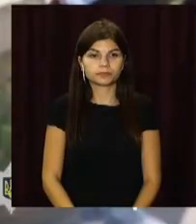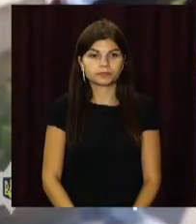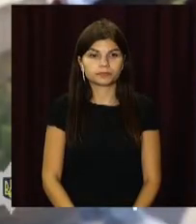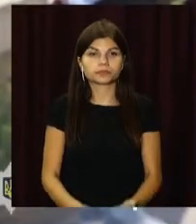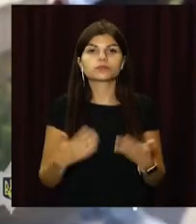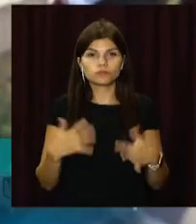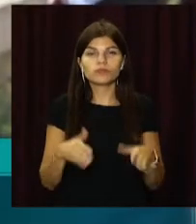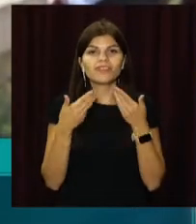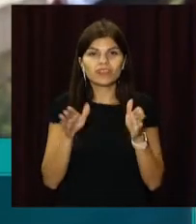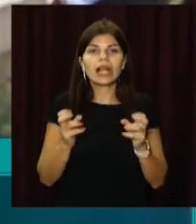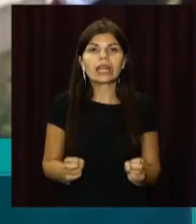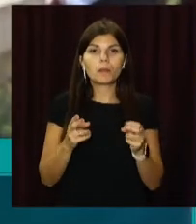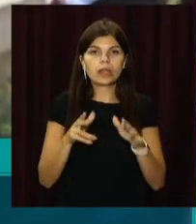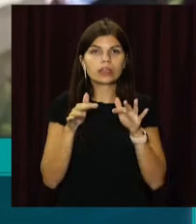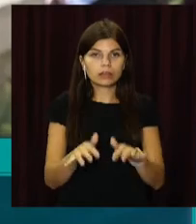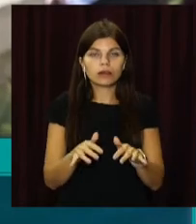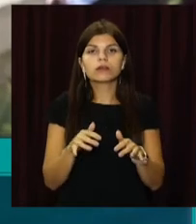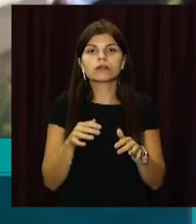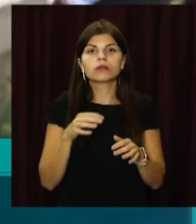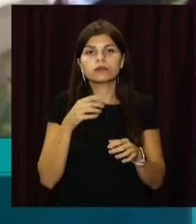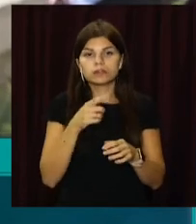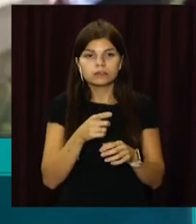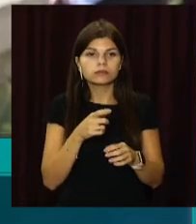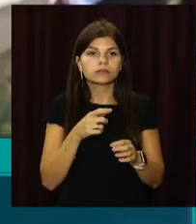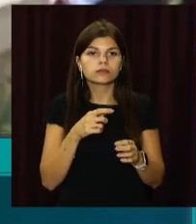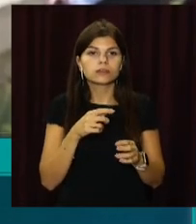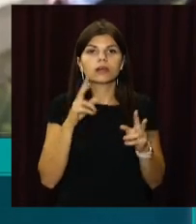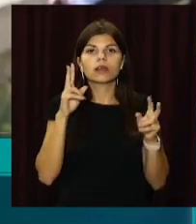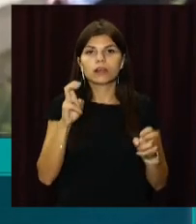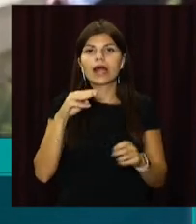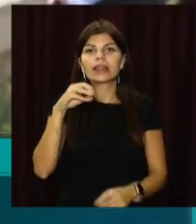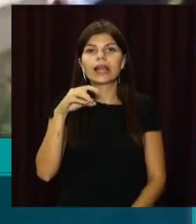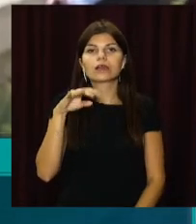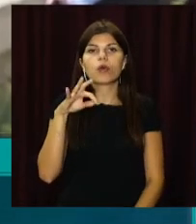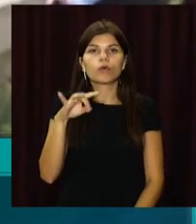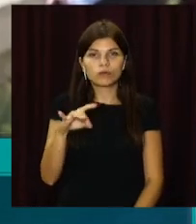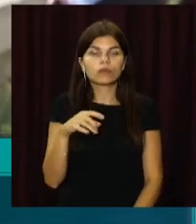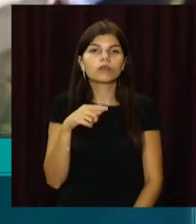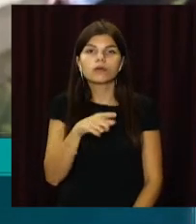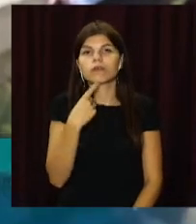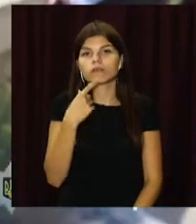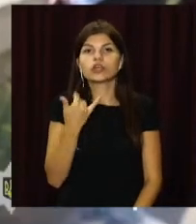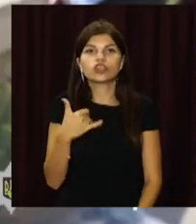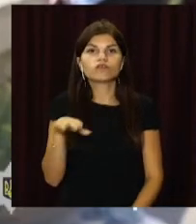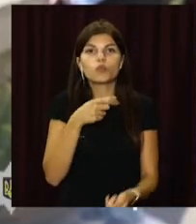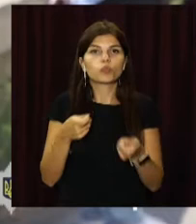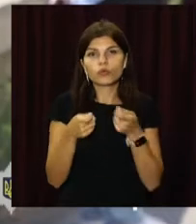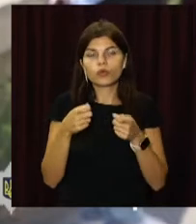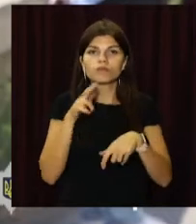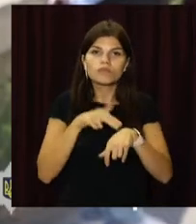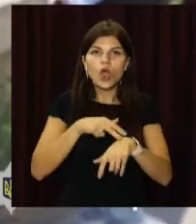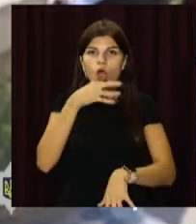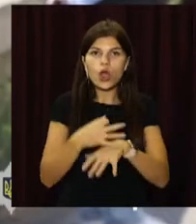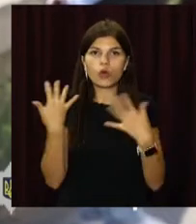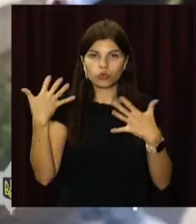Вже відкрито кримінальне провадження з попередньою правовою кваліфікацією «Терористичний акт». На місці працює все керівництво правоохоронних